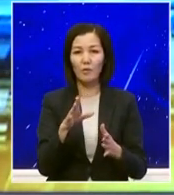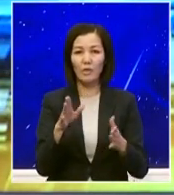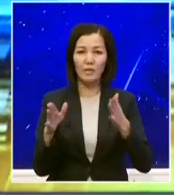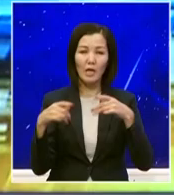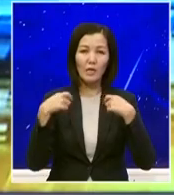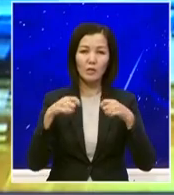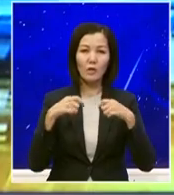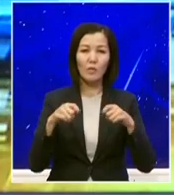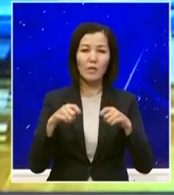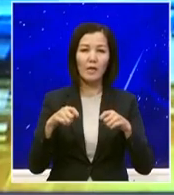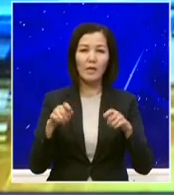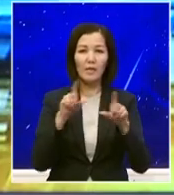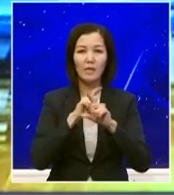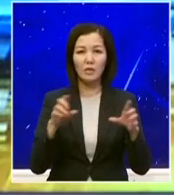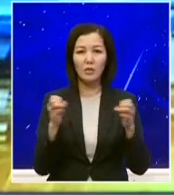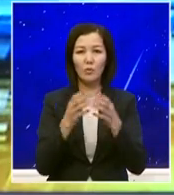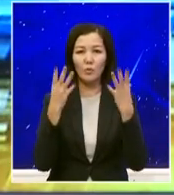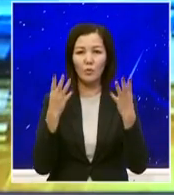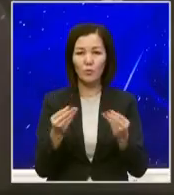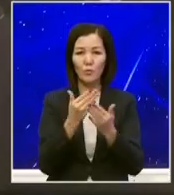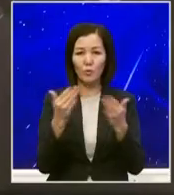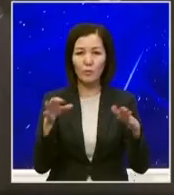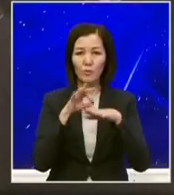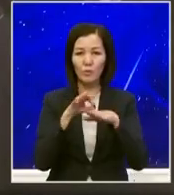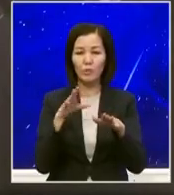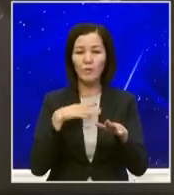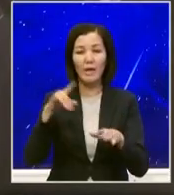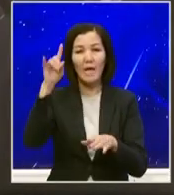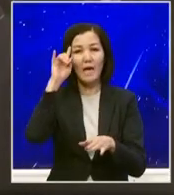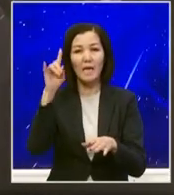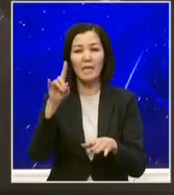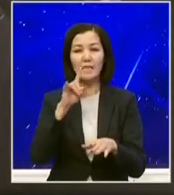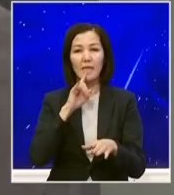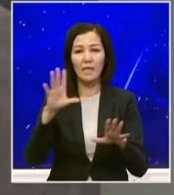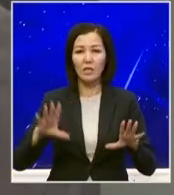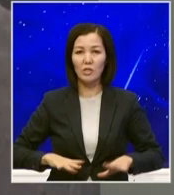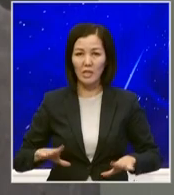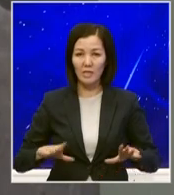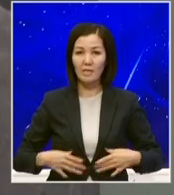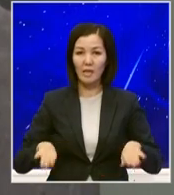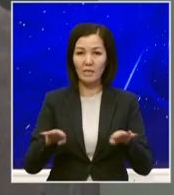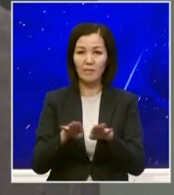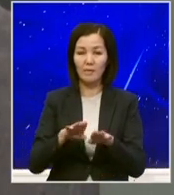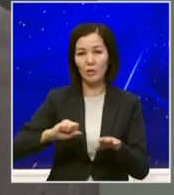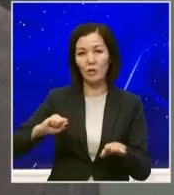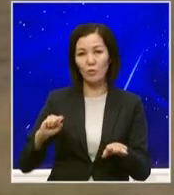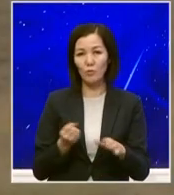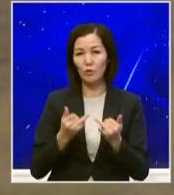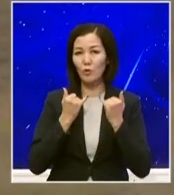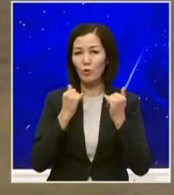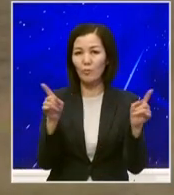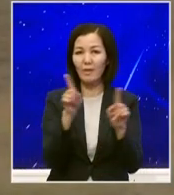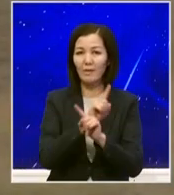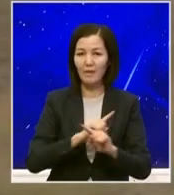10 күндік көрмесін өткізіп жатыр. Қазақ әлмейсақтан жылқы мінез текті қалық, киелі түлікке деген құрметі мен